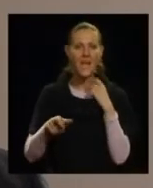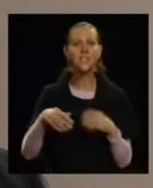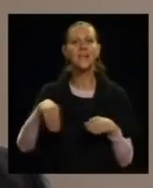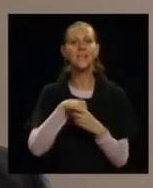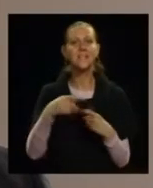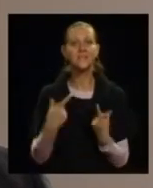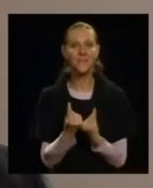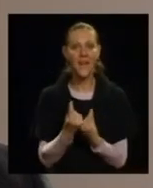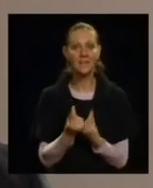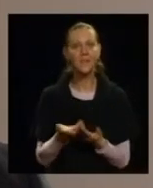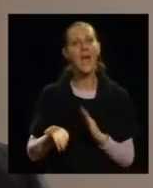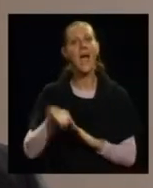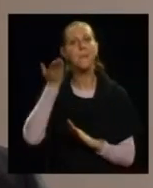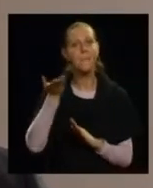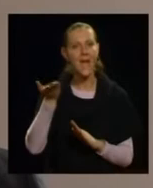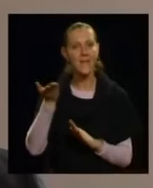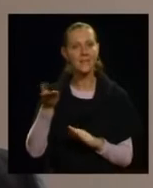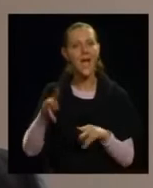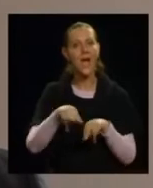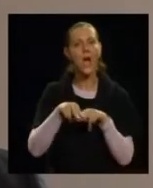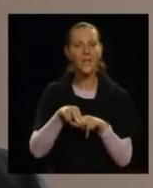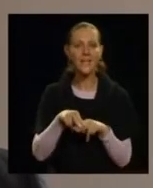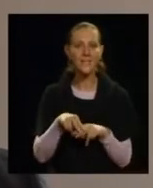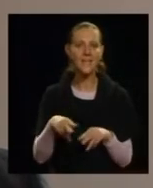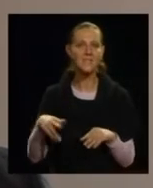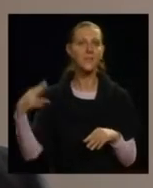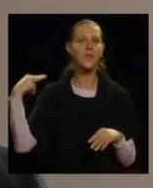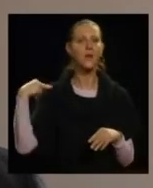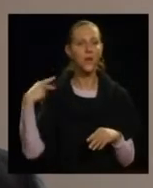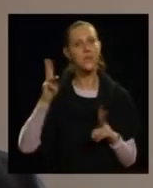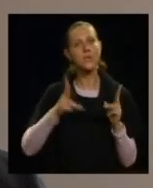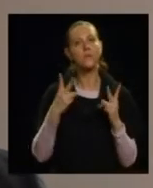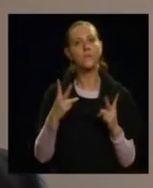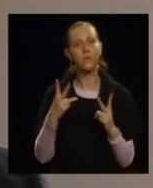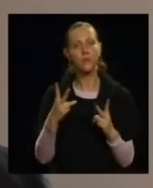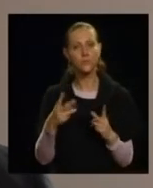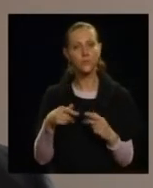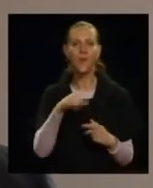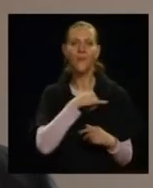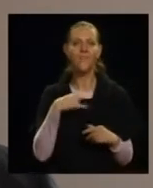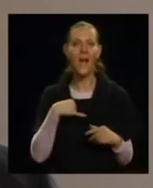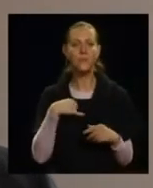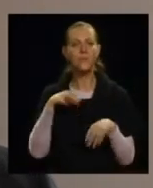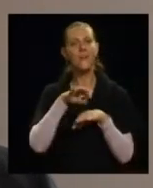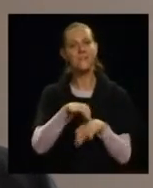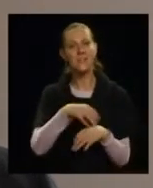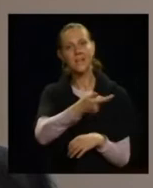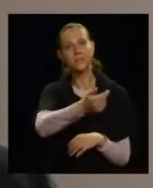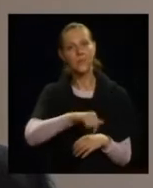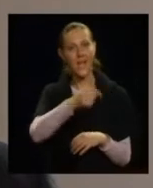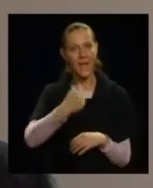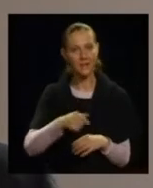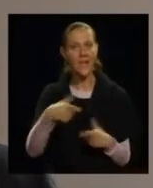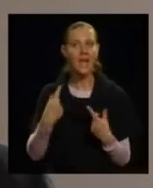részvételével emelje a rendezvény rangját. Az nagyon fontos, hogy a város vezetői